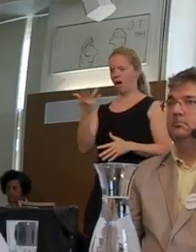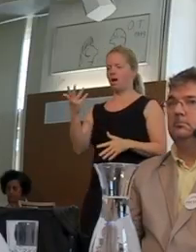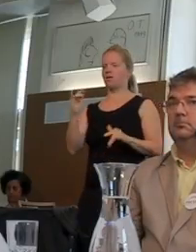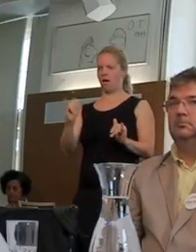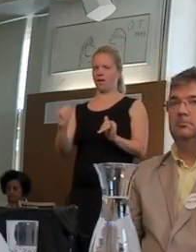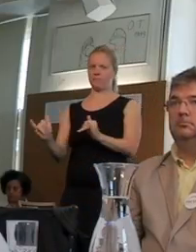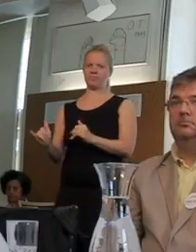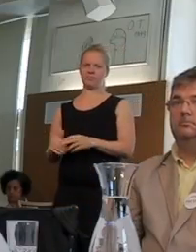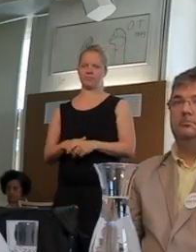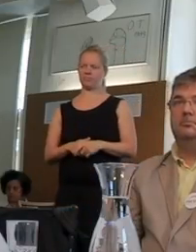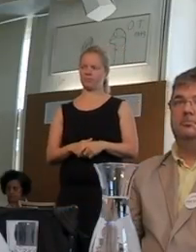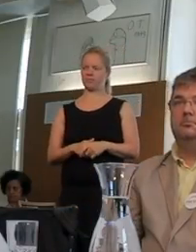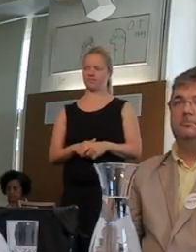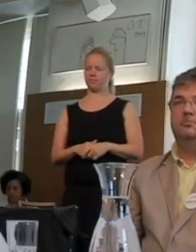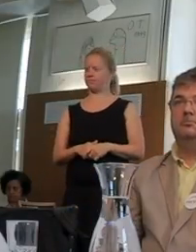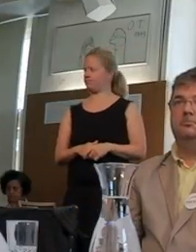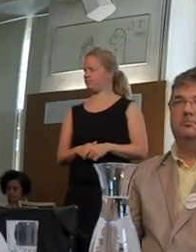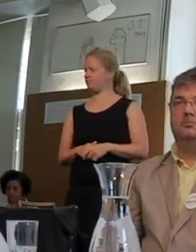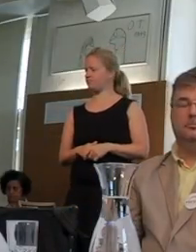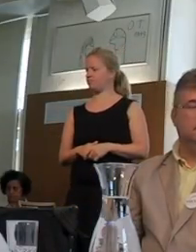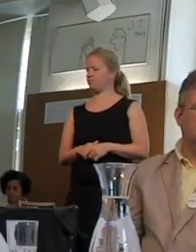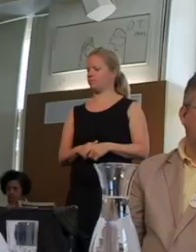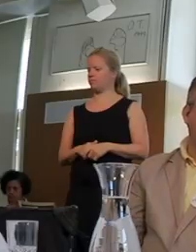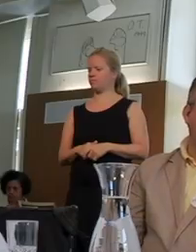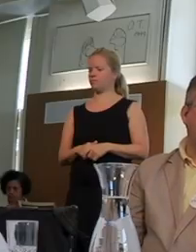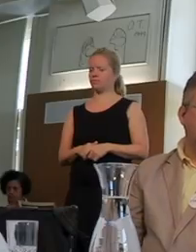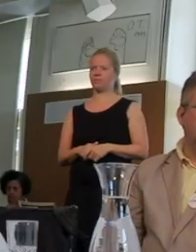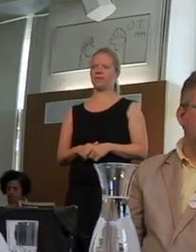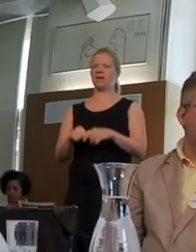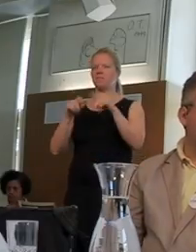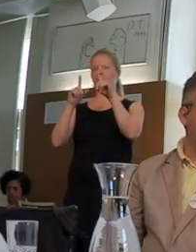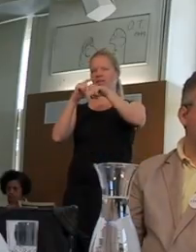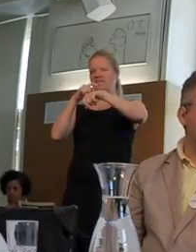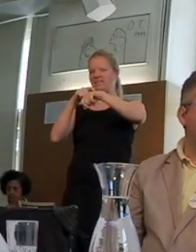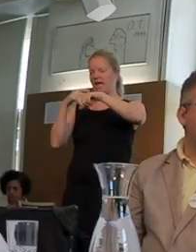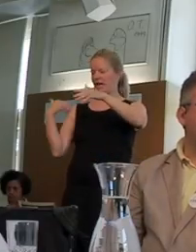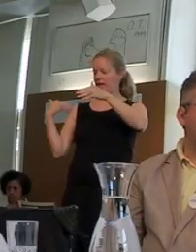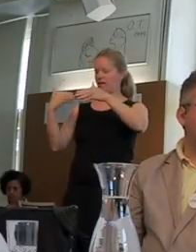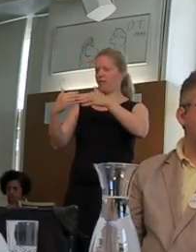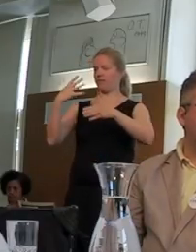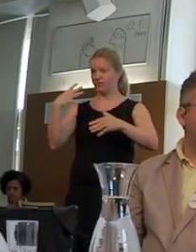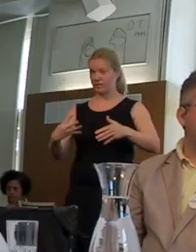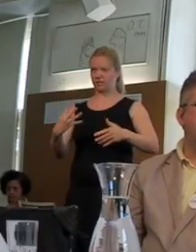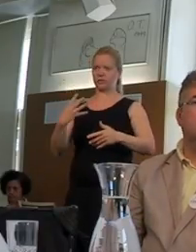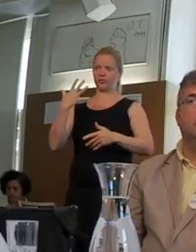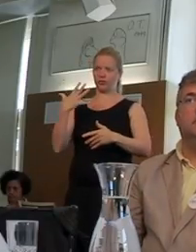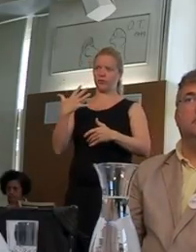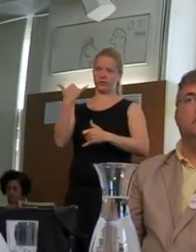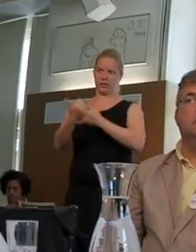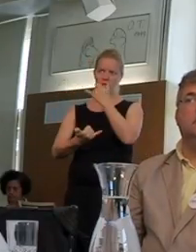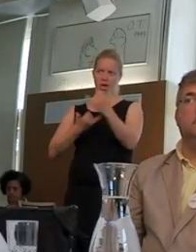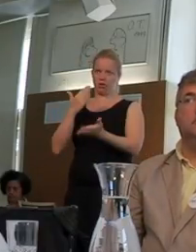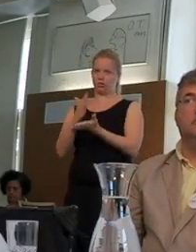Das heißt, da ist aber dann doch die Zeitspanne von eher 40, 50 Jahren dazwischen liegend.